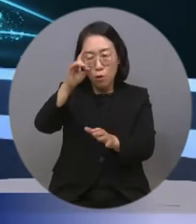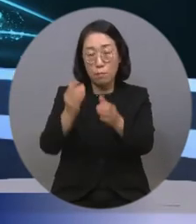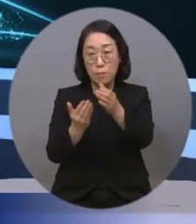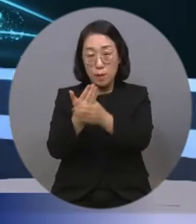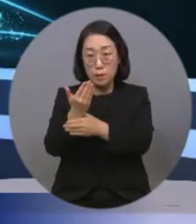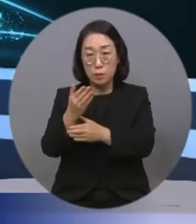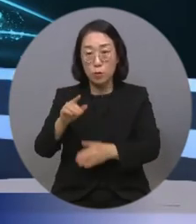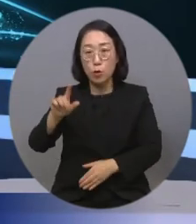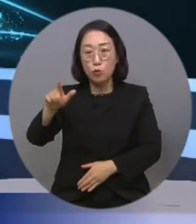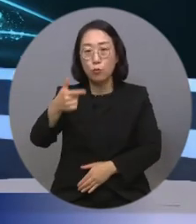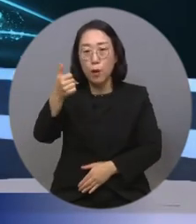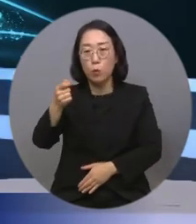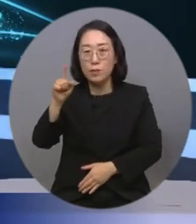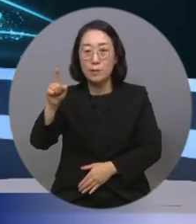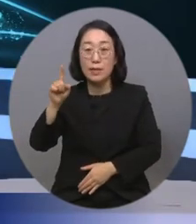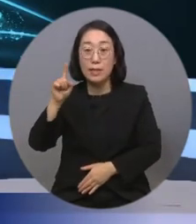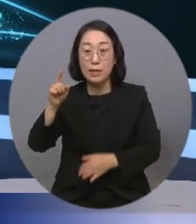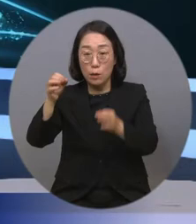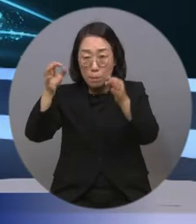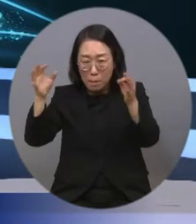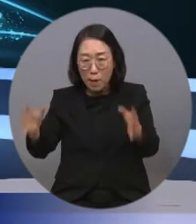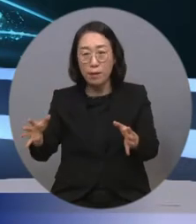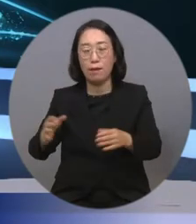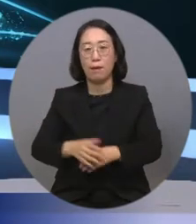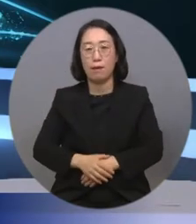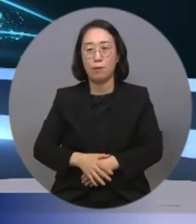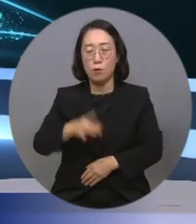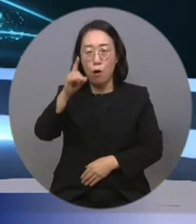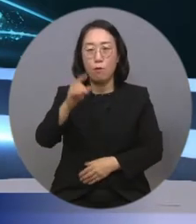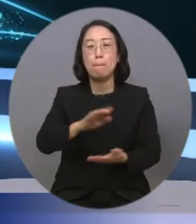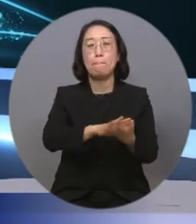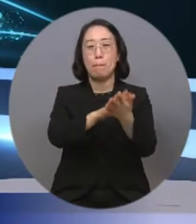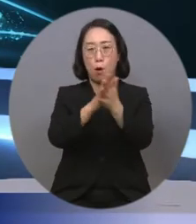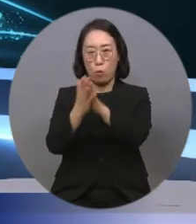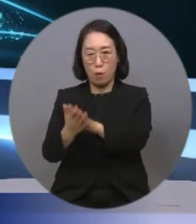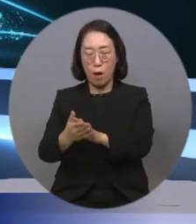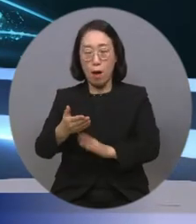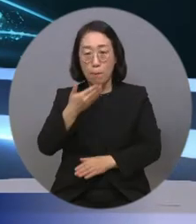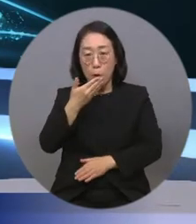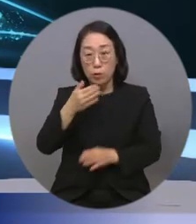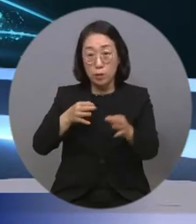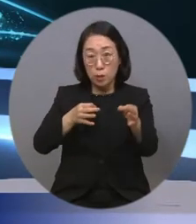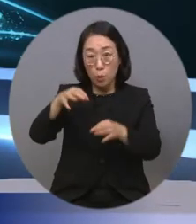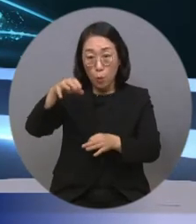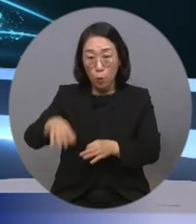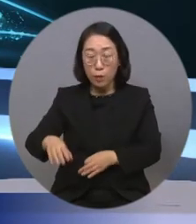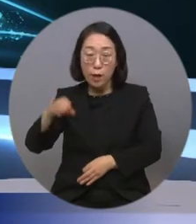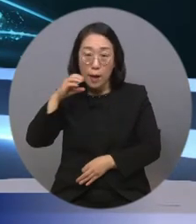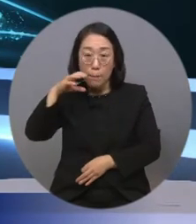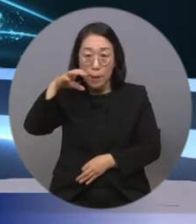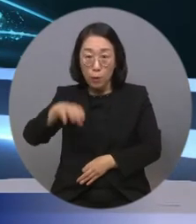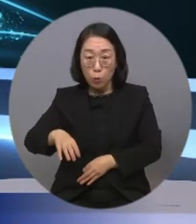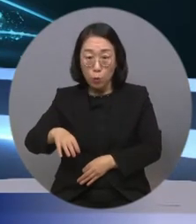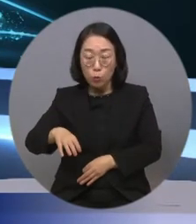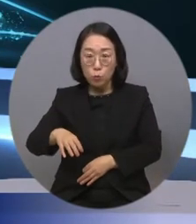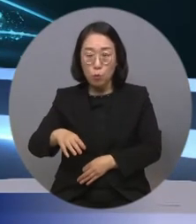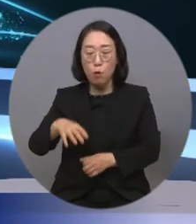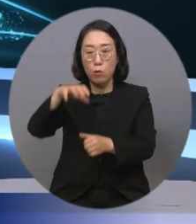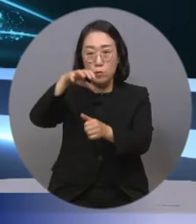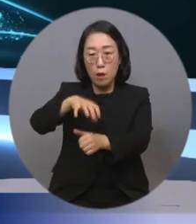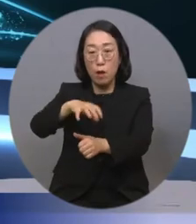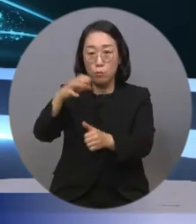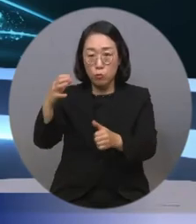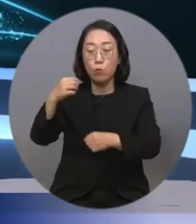지 651일 만에 변합니다. 식당과 카페 등 다중 이용시설의 영업시간 제한이 풀리고